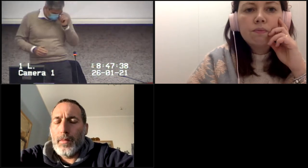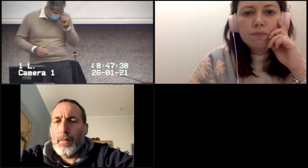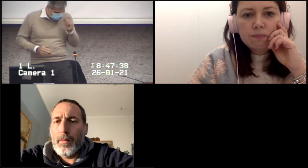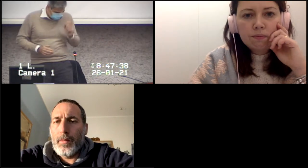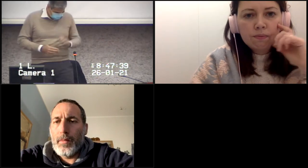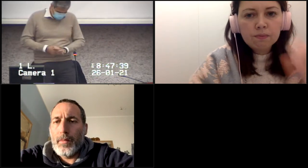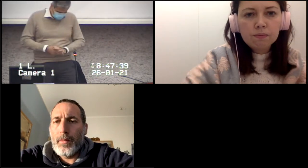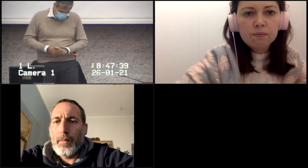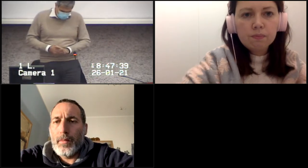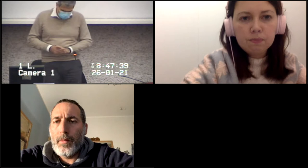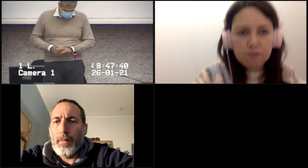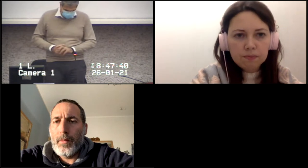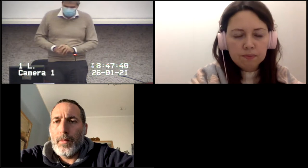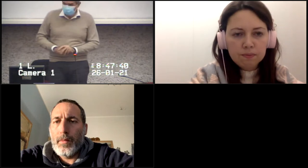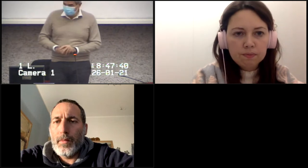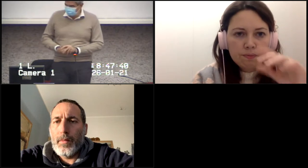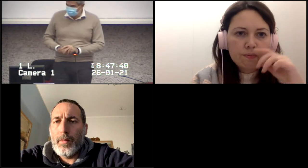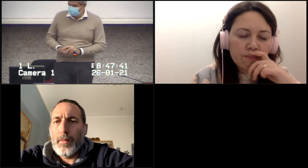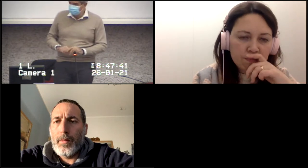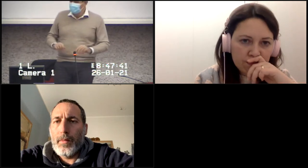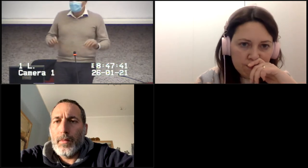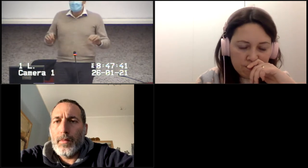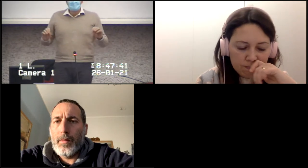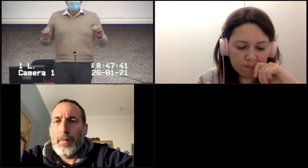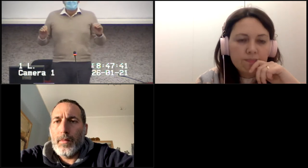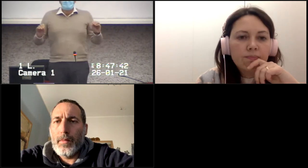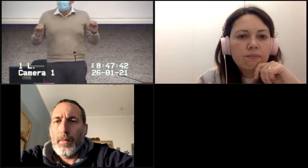di questi aumenti volumetrici.